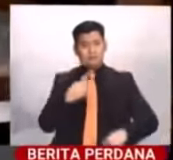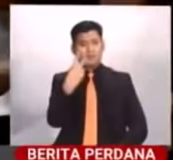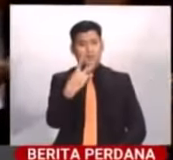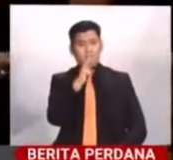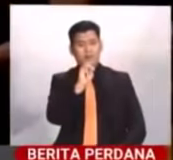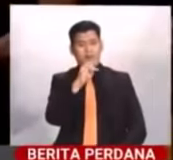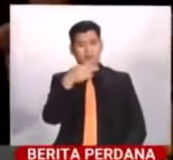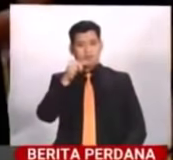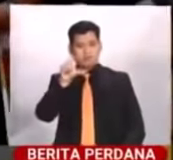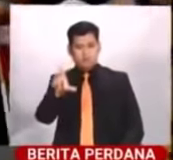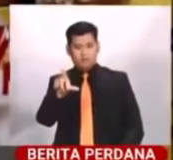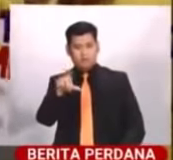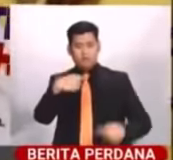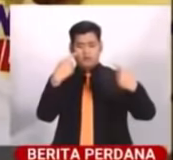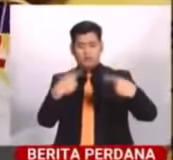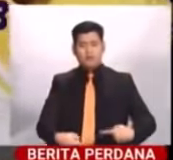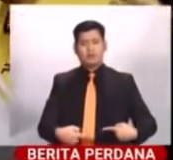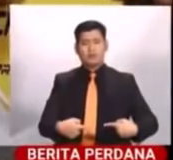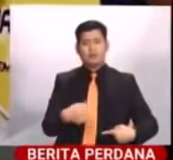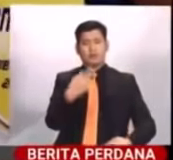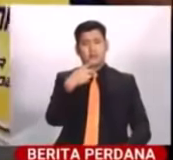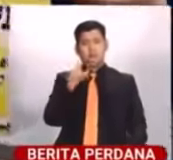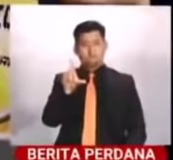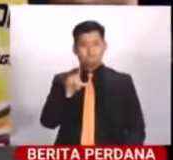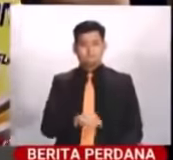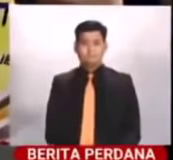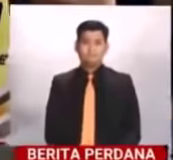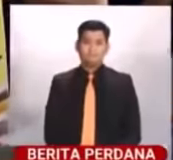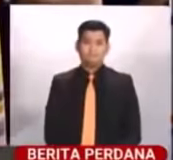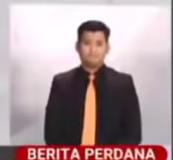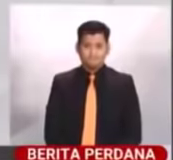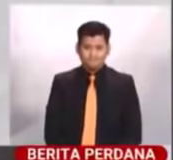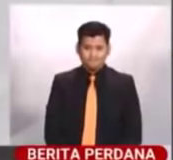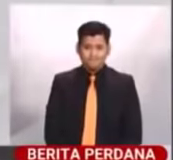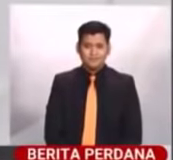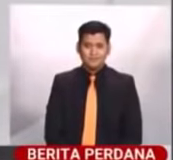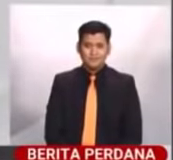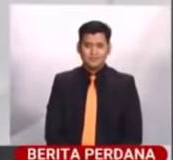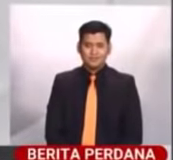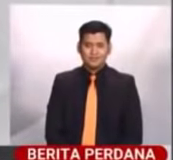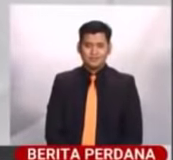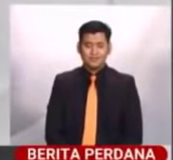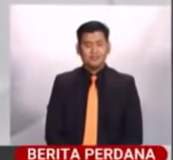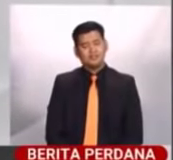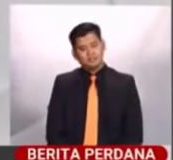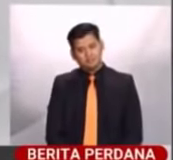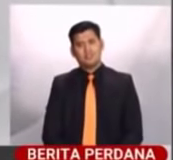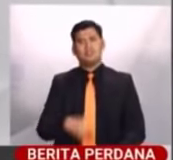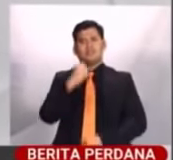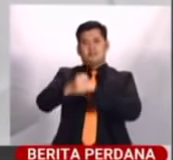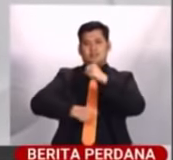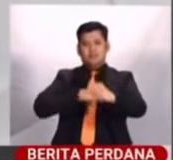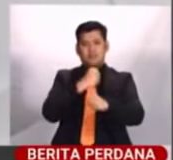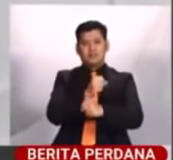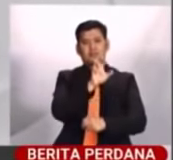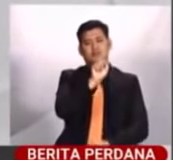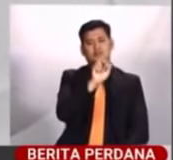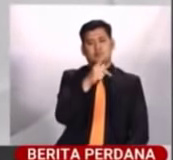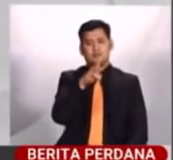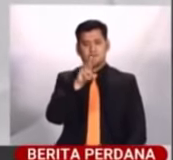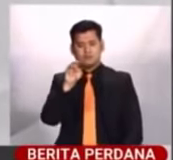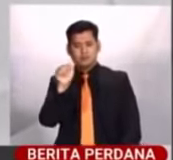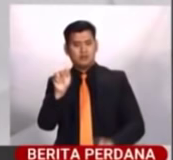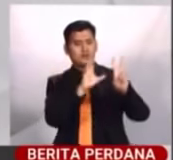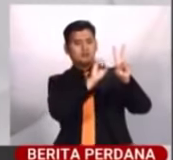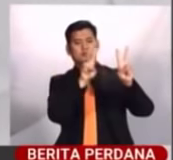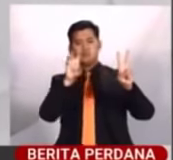ketika menentang Akademi KL. Menjelang Sukan Malaysia Sukma 2020